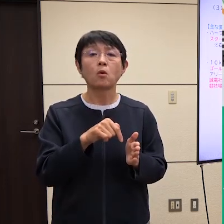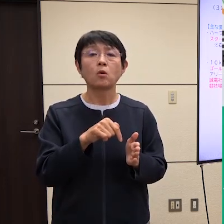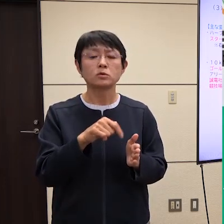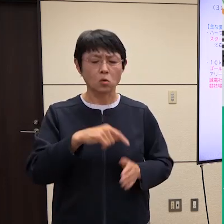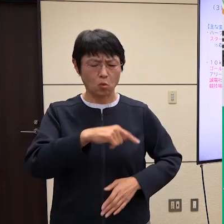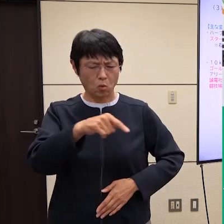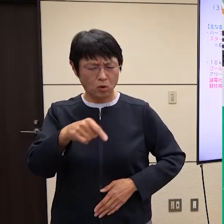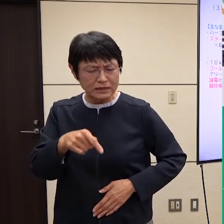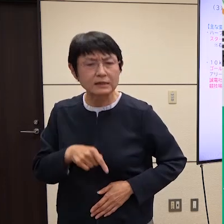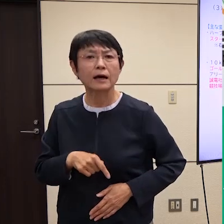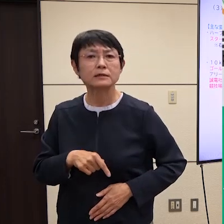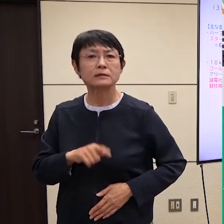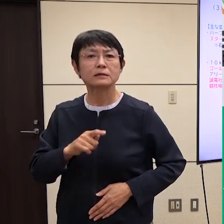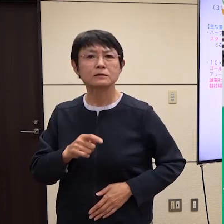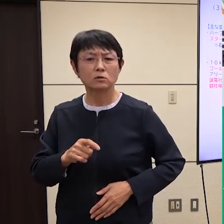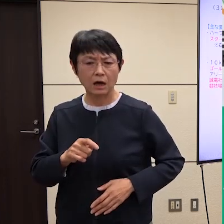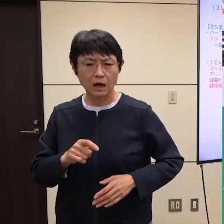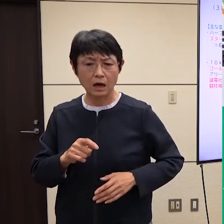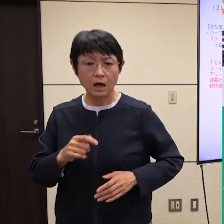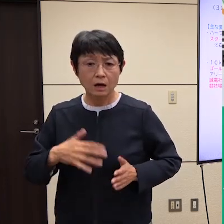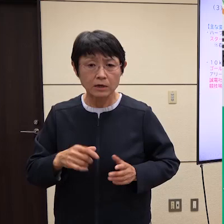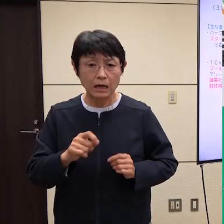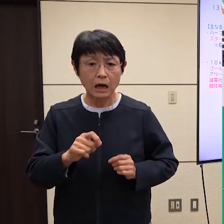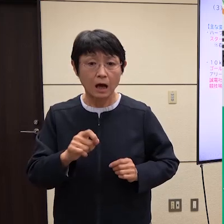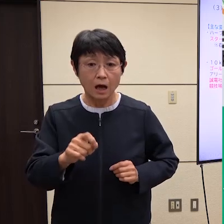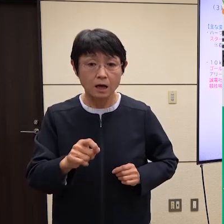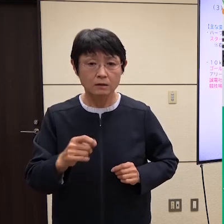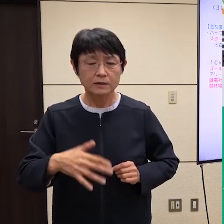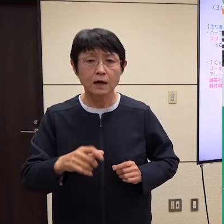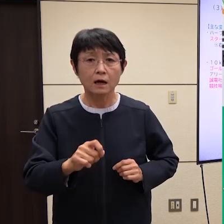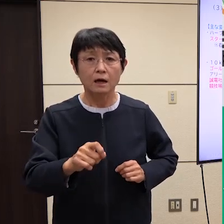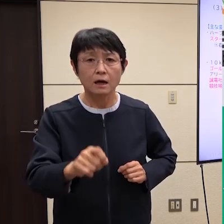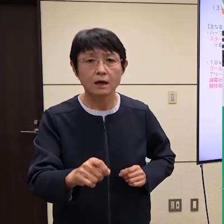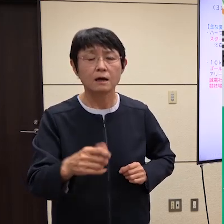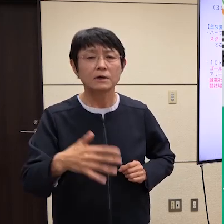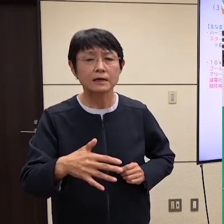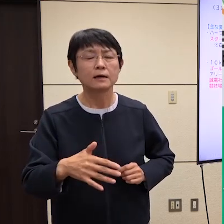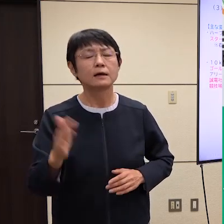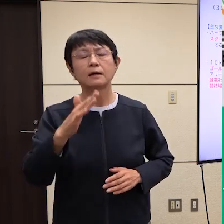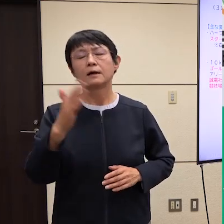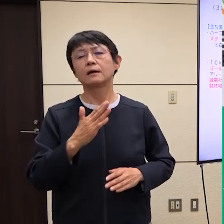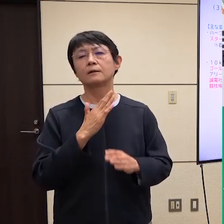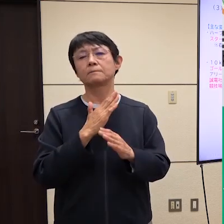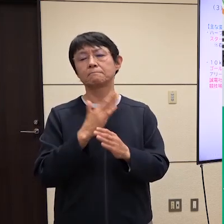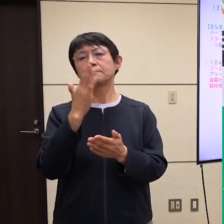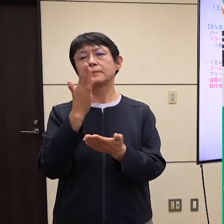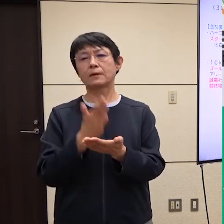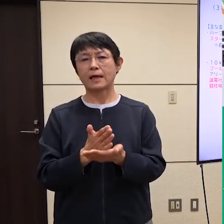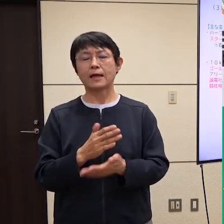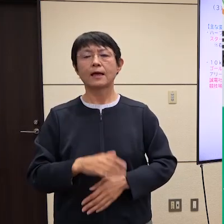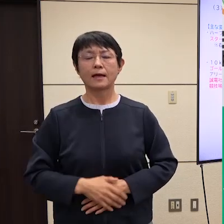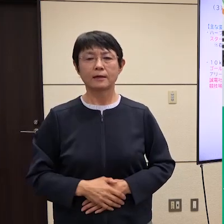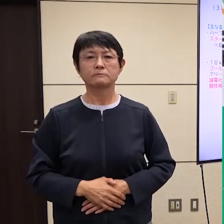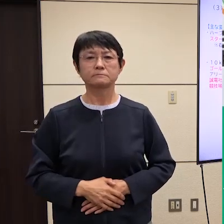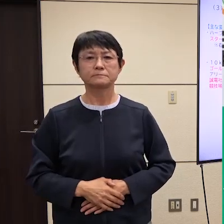折り返しとか延長的に感じるコースはやめようということにいたしま